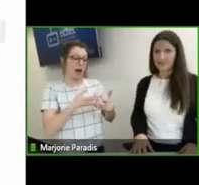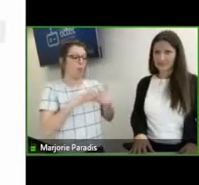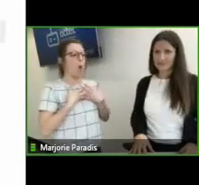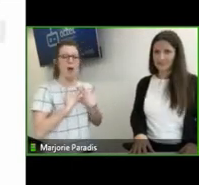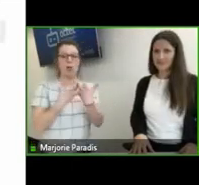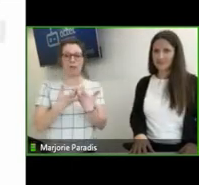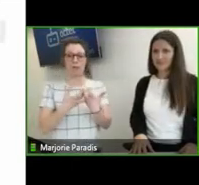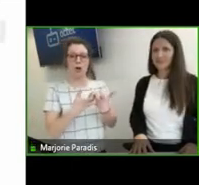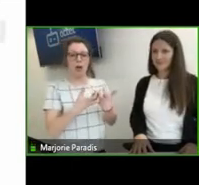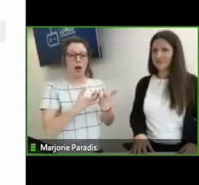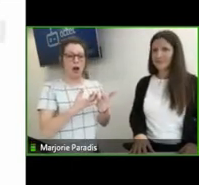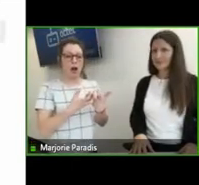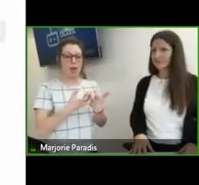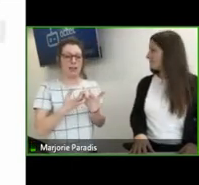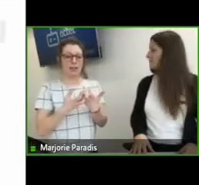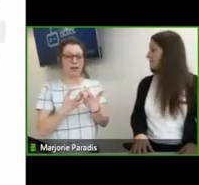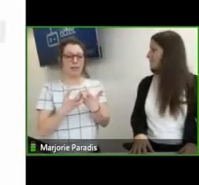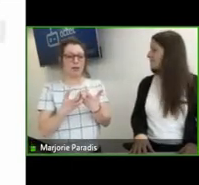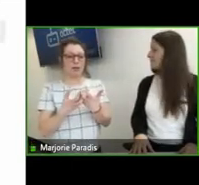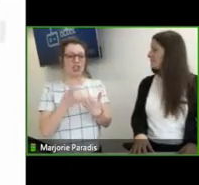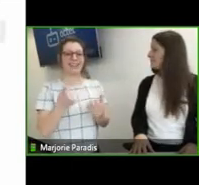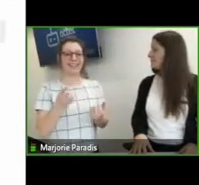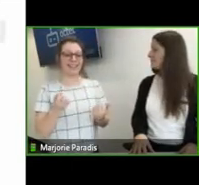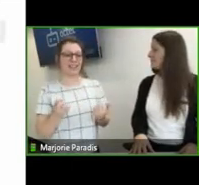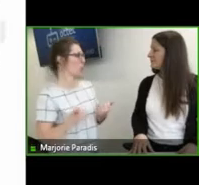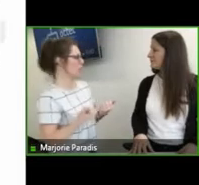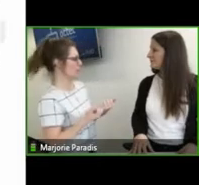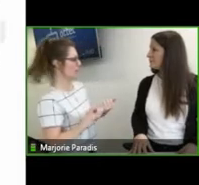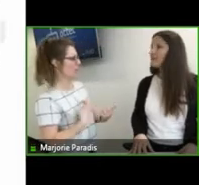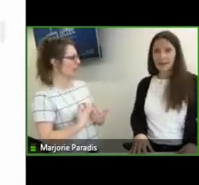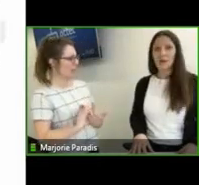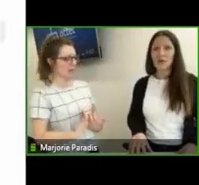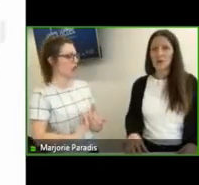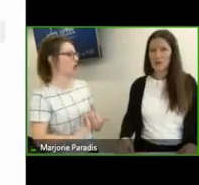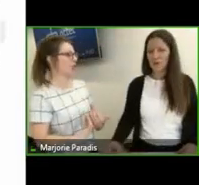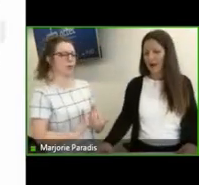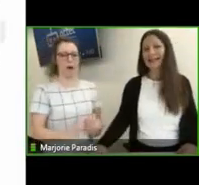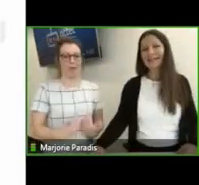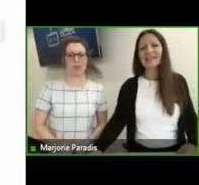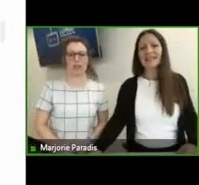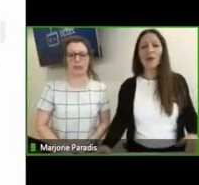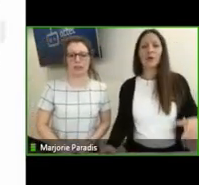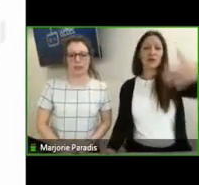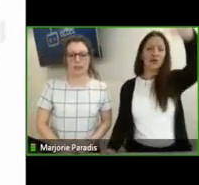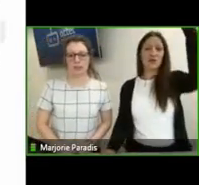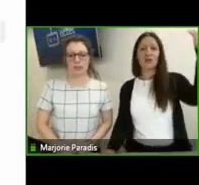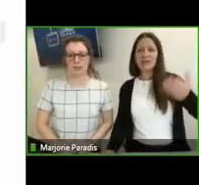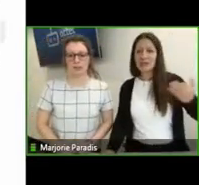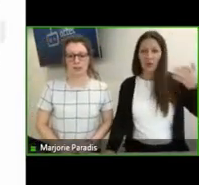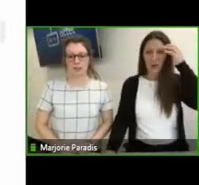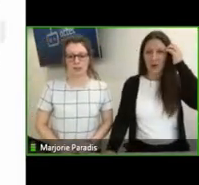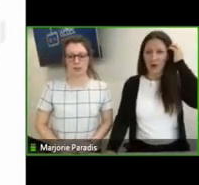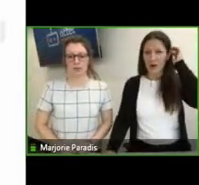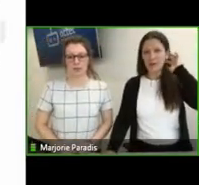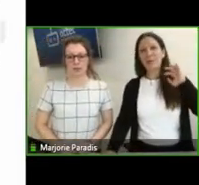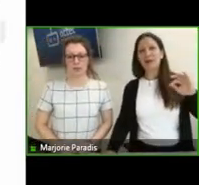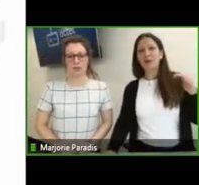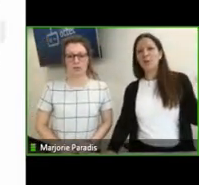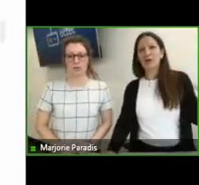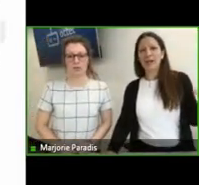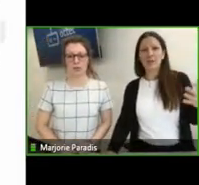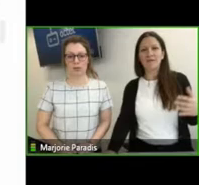à moi ou à vous, ben là, ça va générer quelque chose. Ça va générer quelque chose en moi. Donc, je suis sur